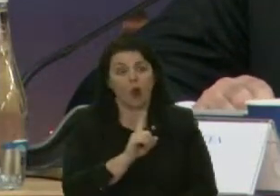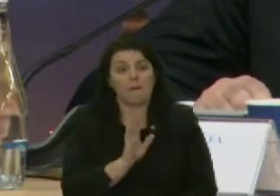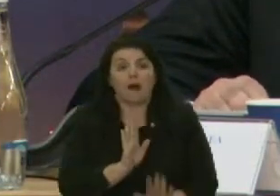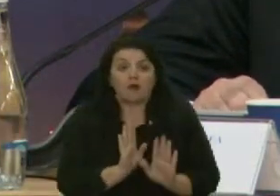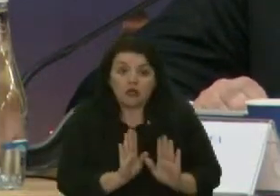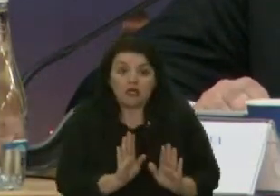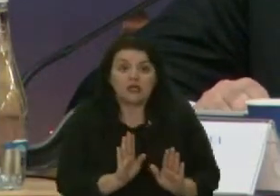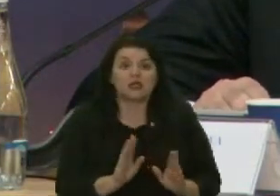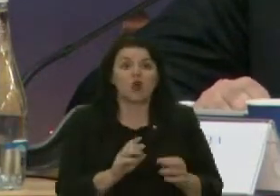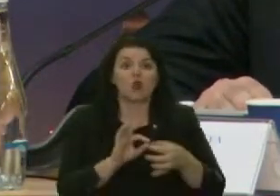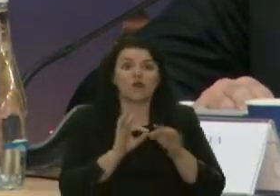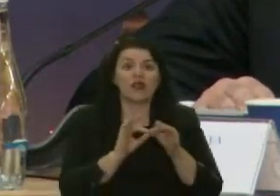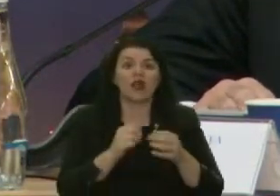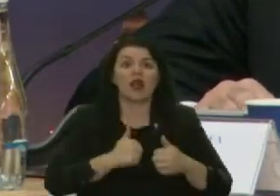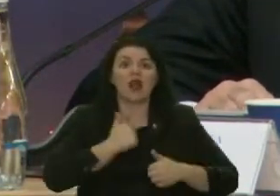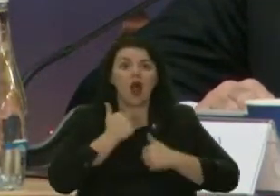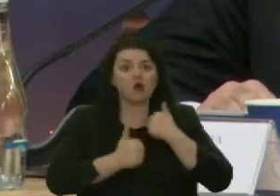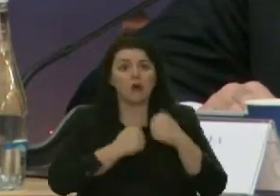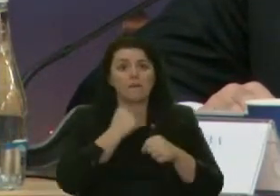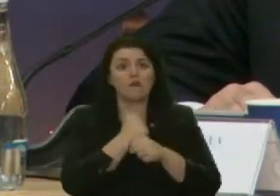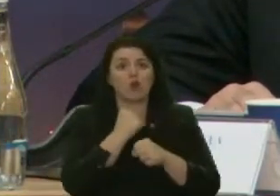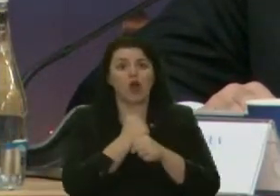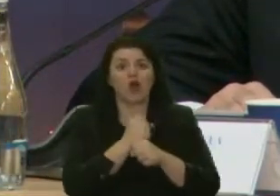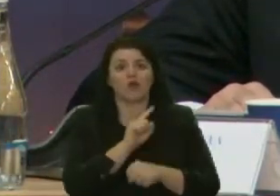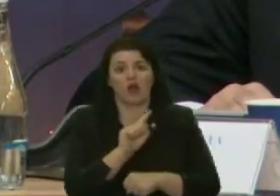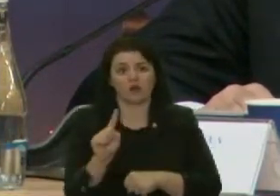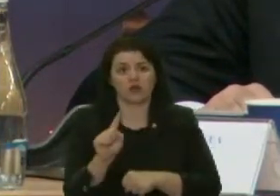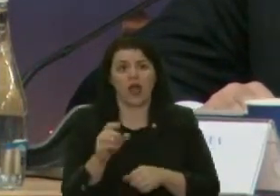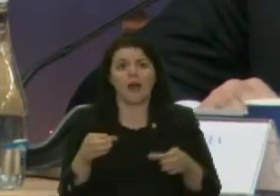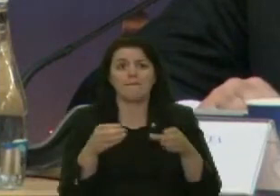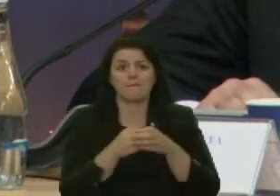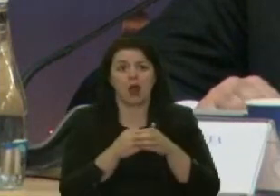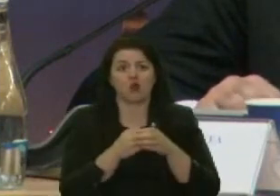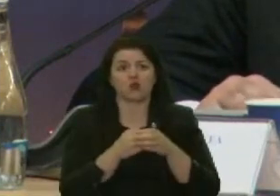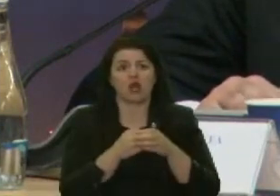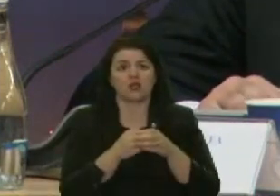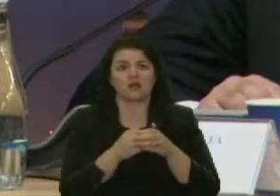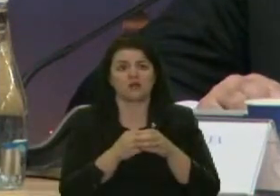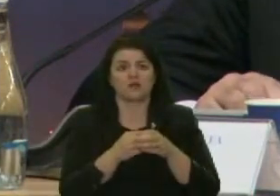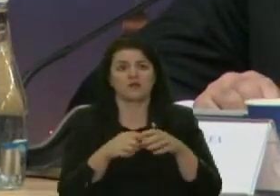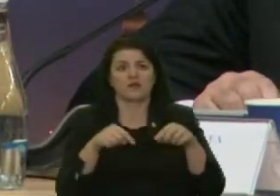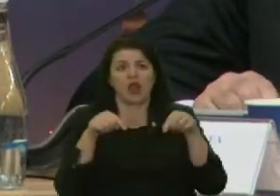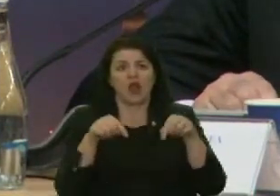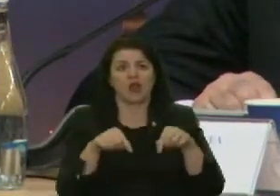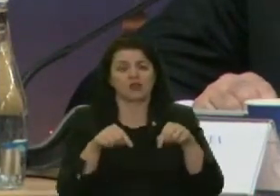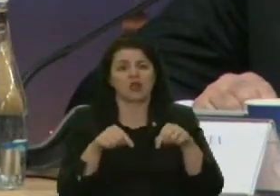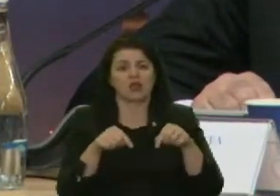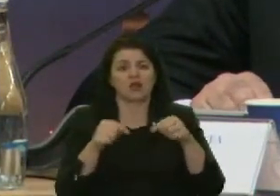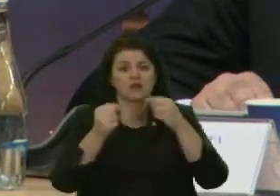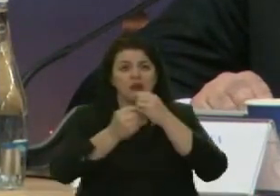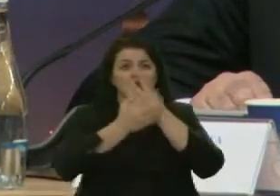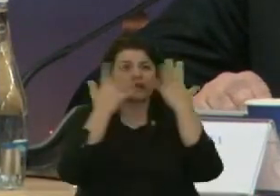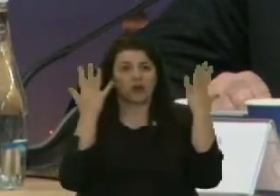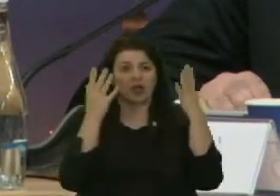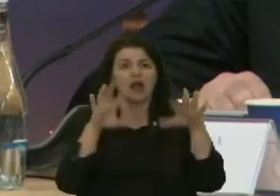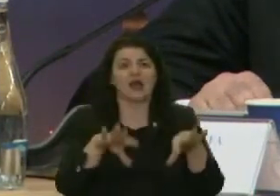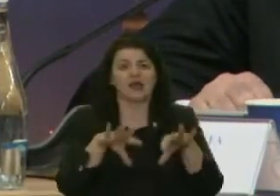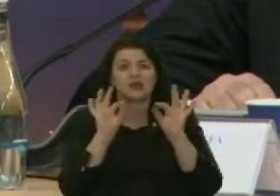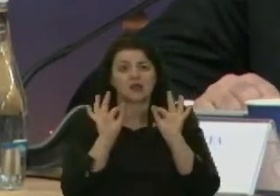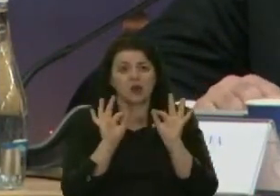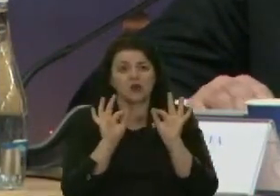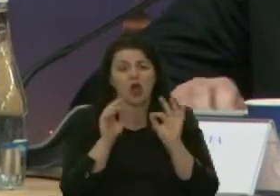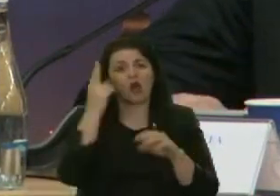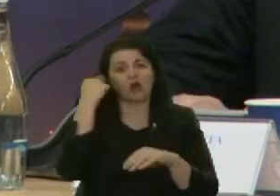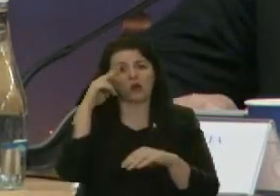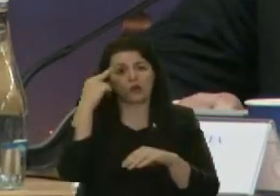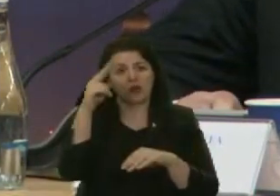cuvinte de apreciere și de laudă pentru munca pe care au făcut o împreună în acest cadru pe care vi l am precizat găsim soluțiile de a merge